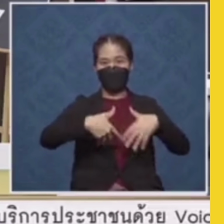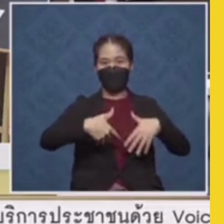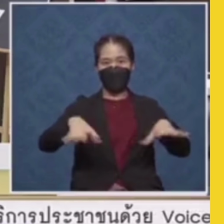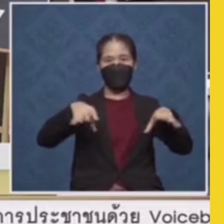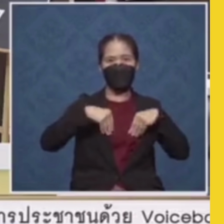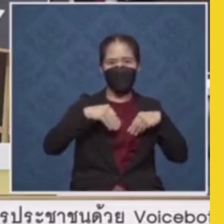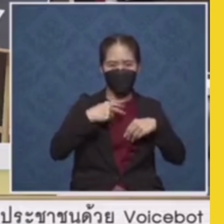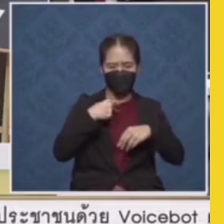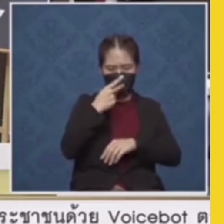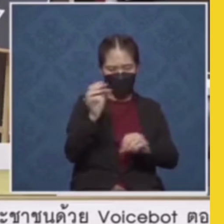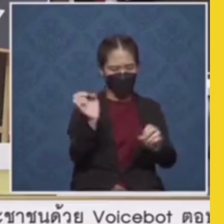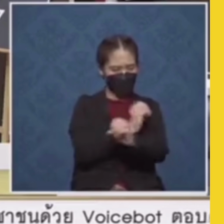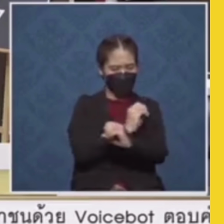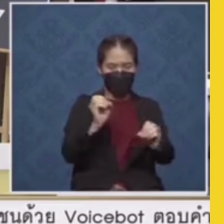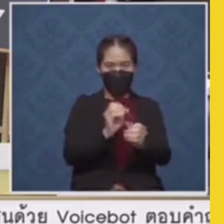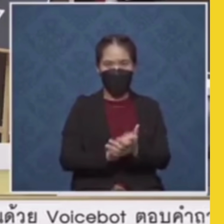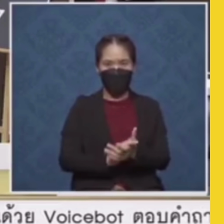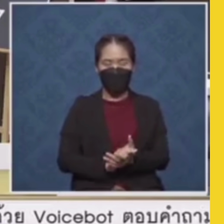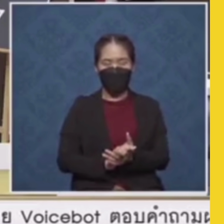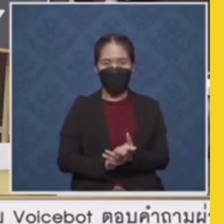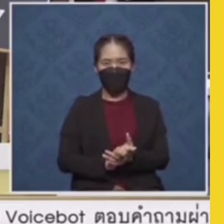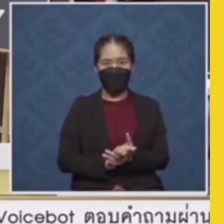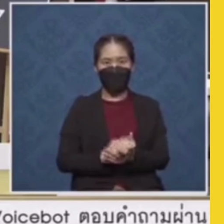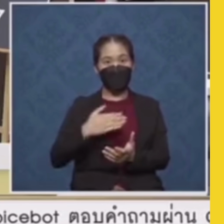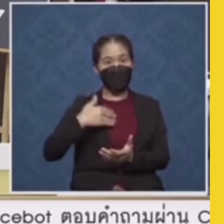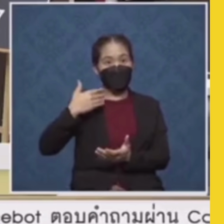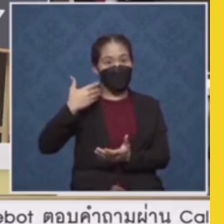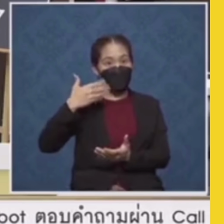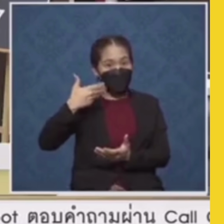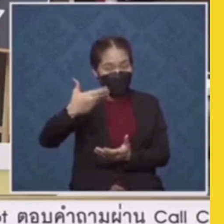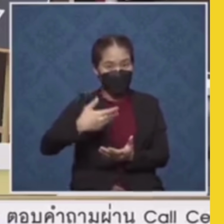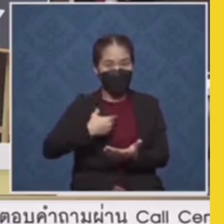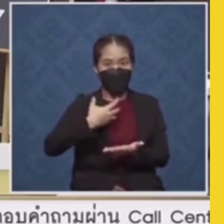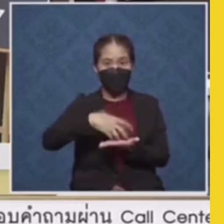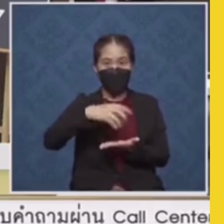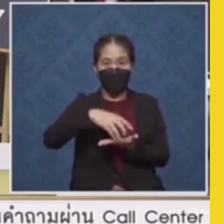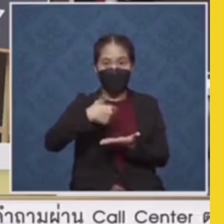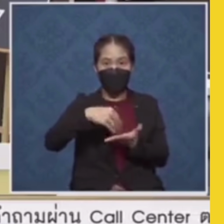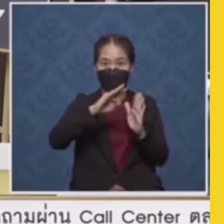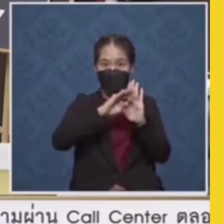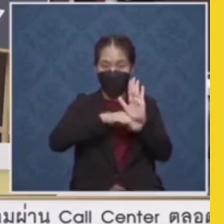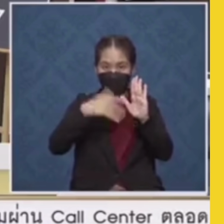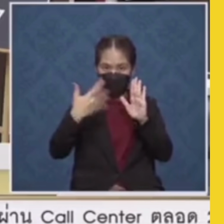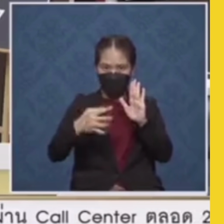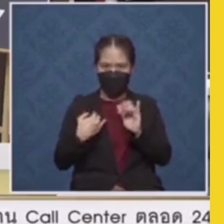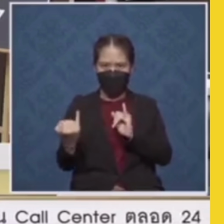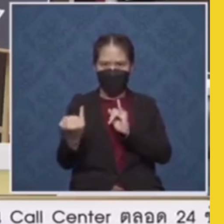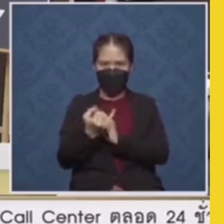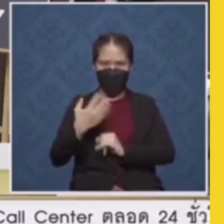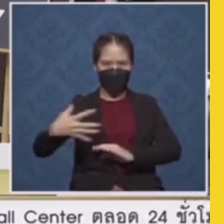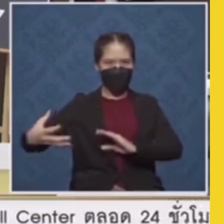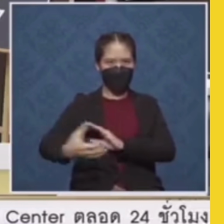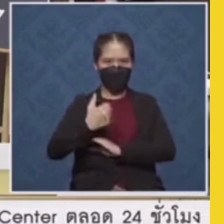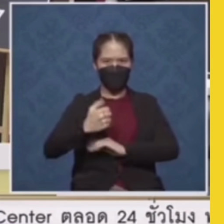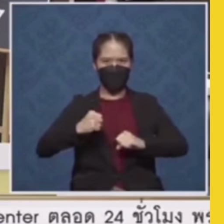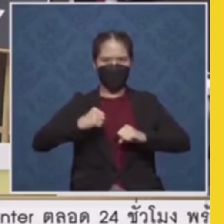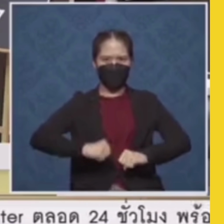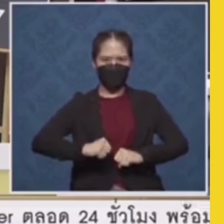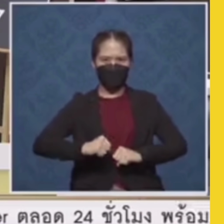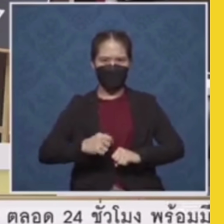ทุกข์ยากของพี่น้องประชาชนและจากที่กล่าวมาแล้วว่าเป็นคนที่โอหังเสพติดการใช้อำนาจจนอยู่ในภาวะของ